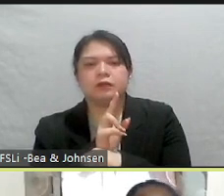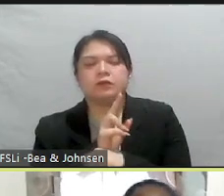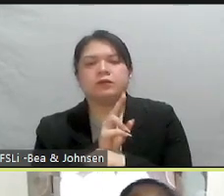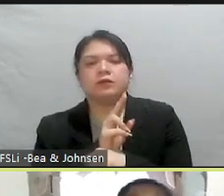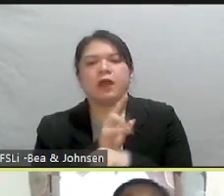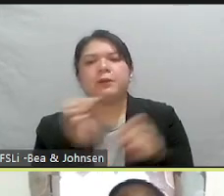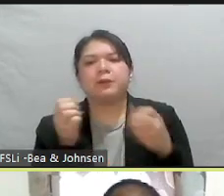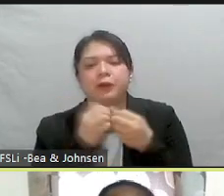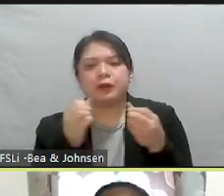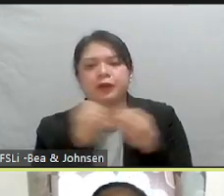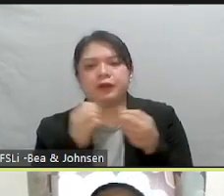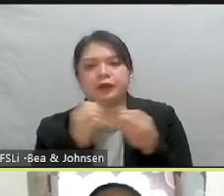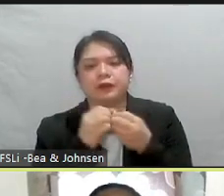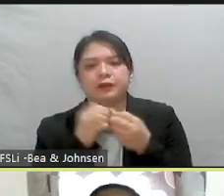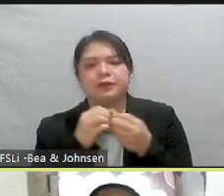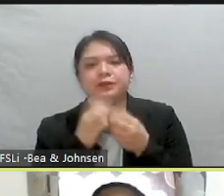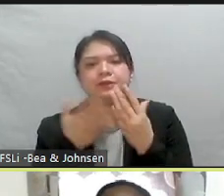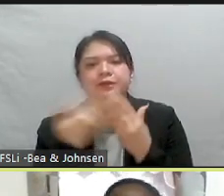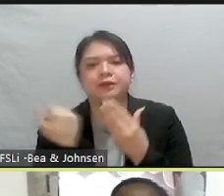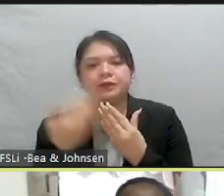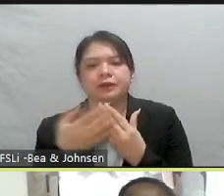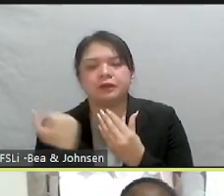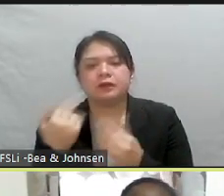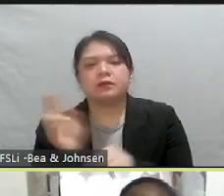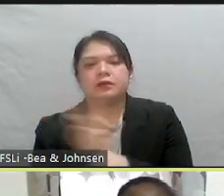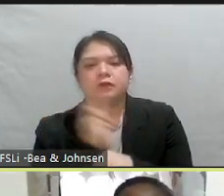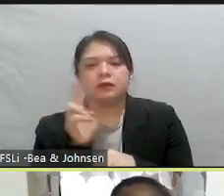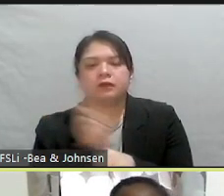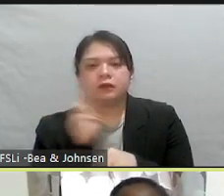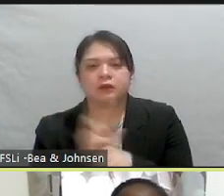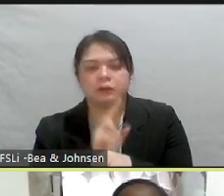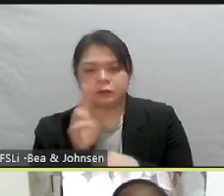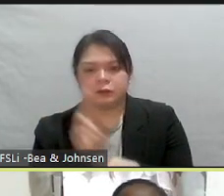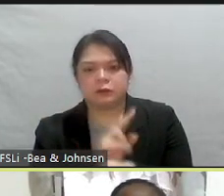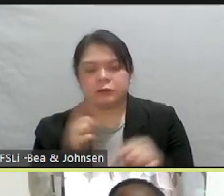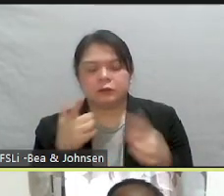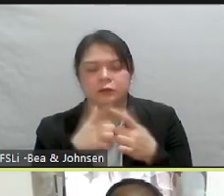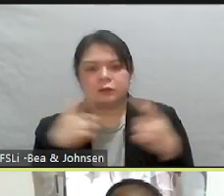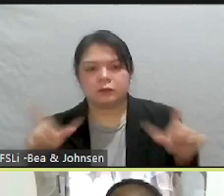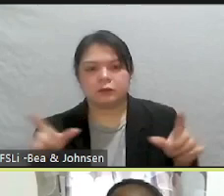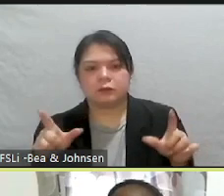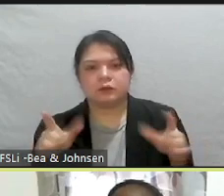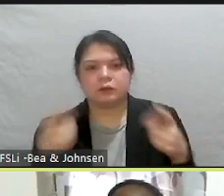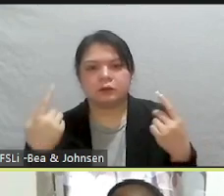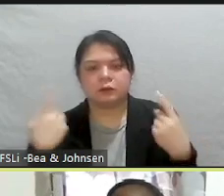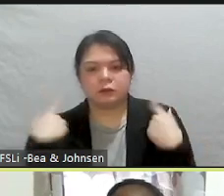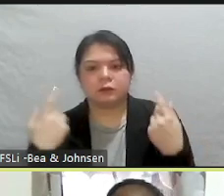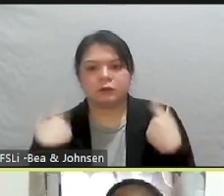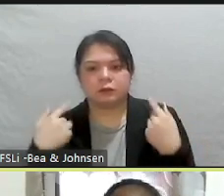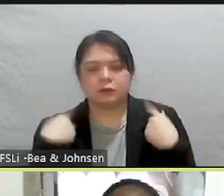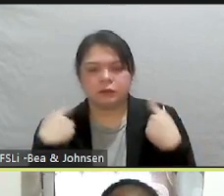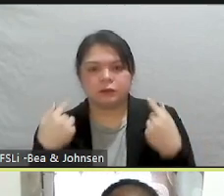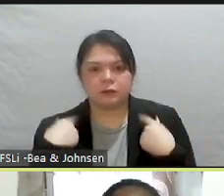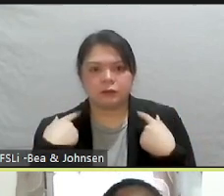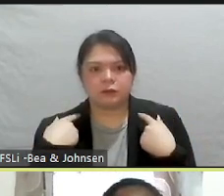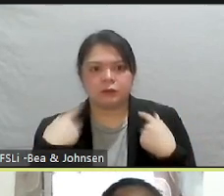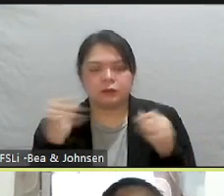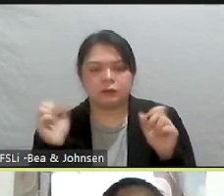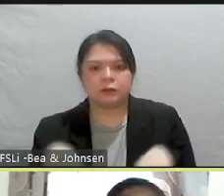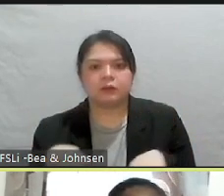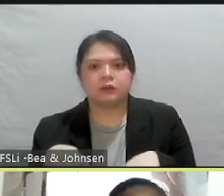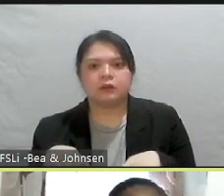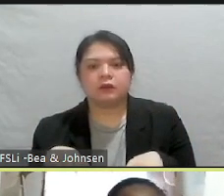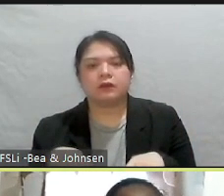at makahulugan ang paggamit talaga ng lingwahe, ang unang lingwahe na dapat nating gamitin. Ito